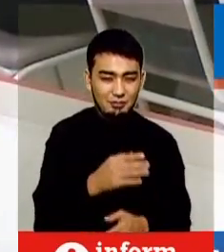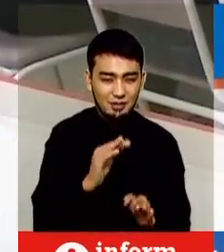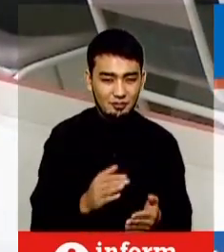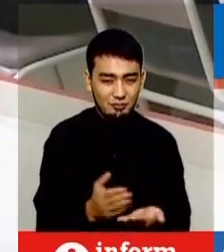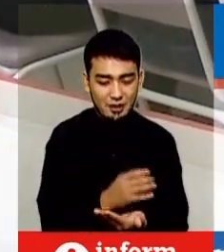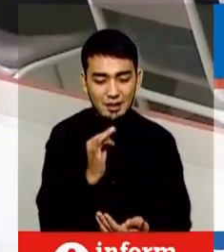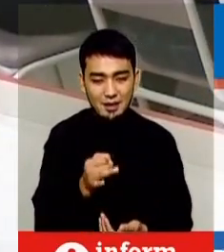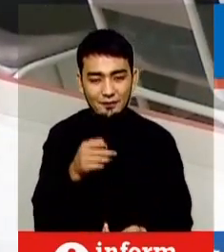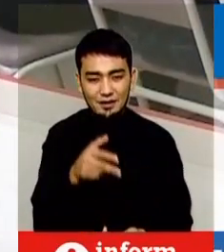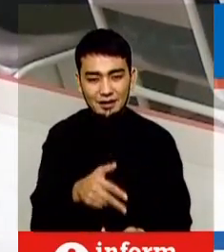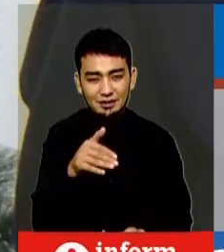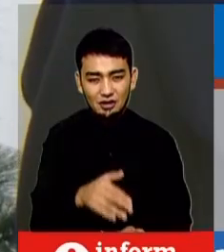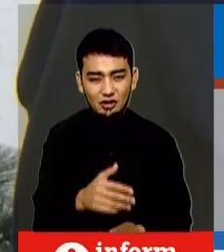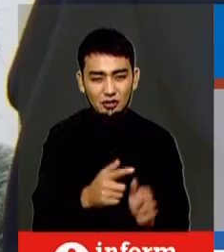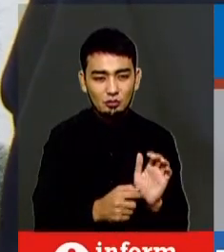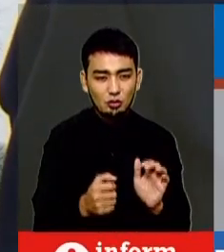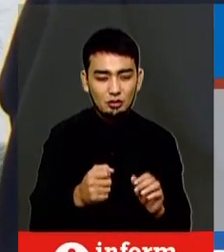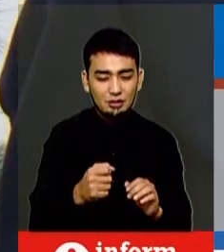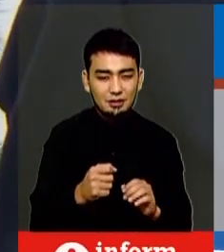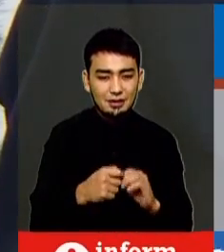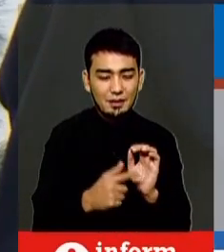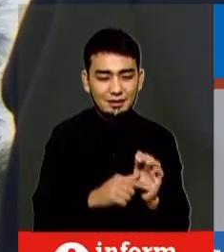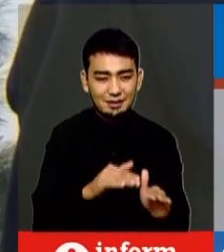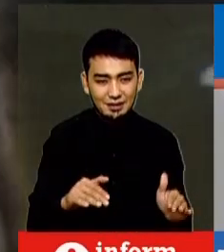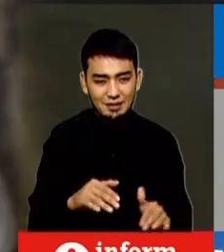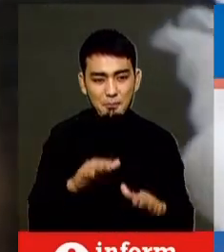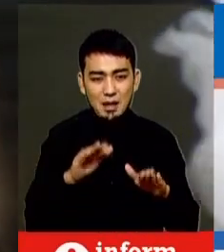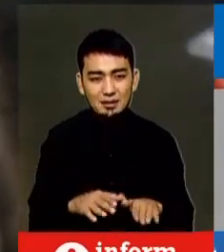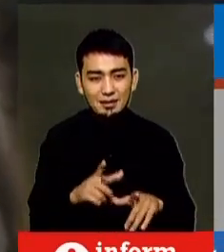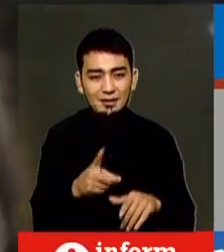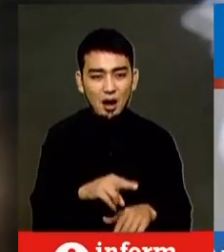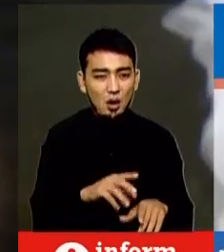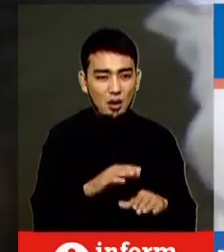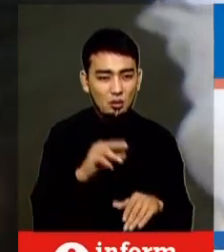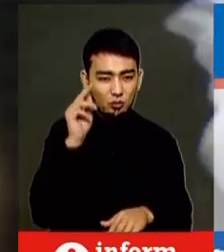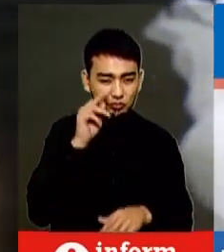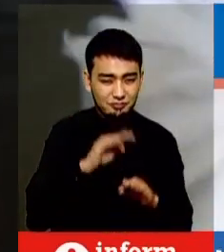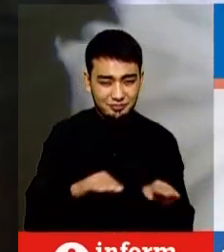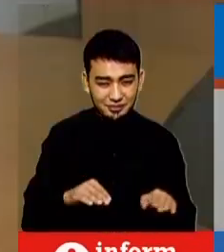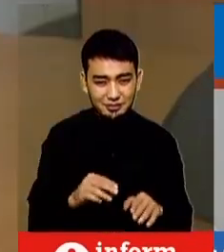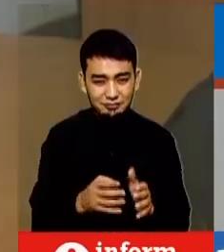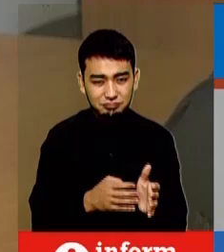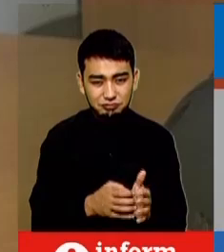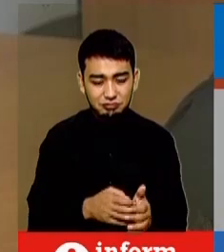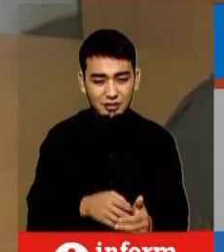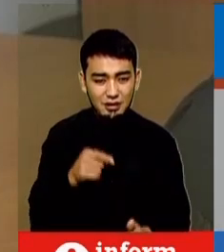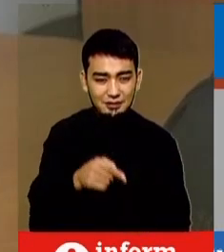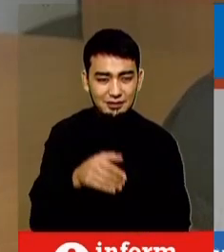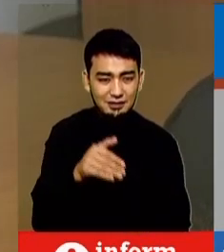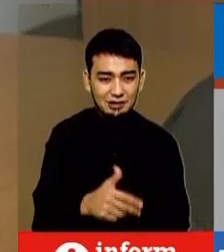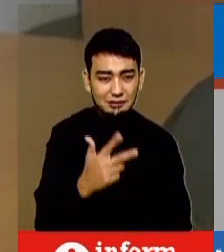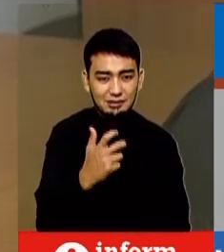обучается 3617 детей. Соответственно, дефицит ученических мест составляет более 1300. Нехватка